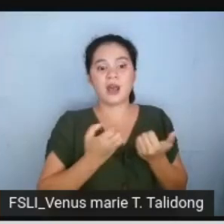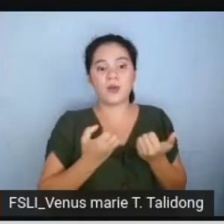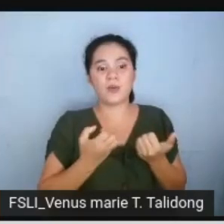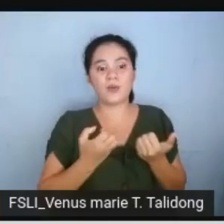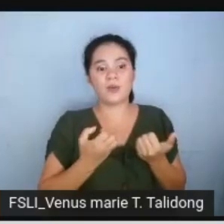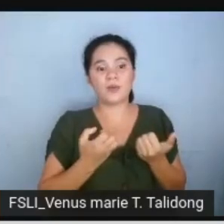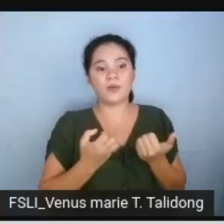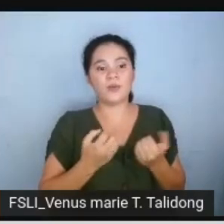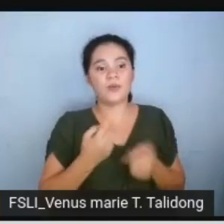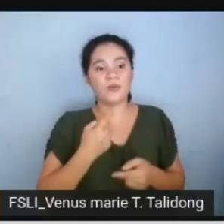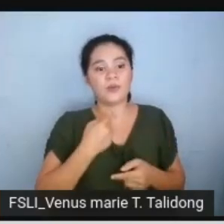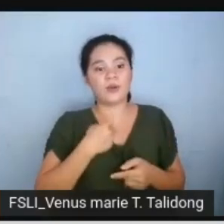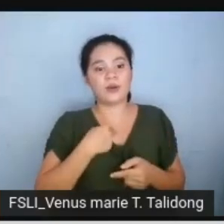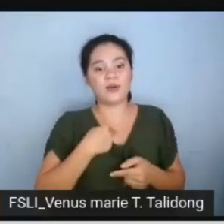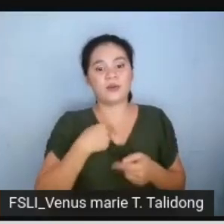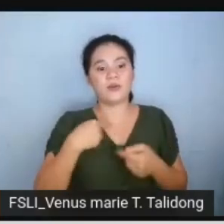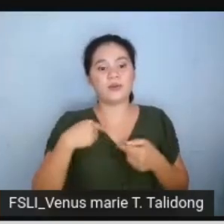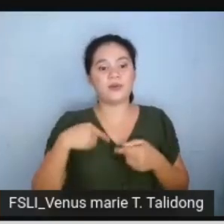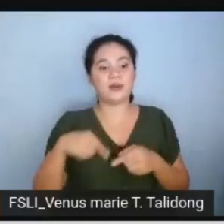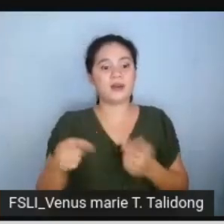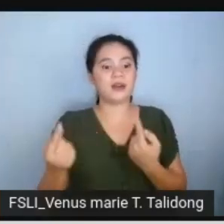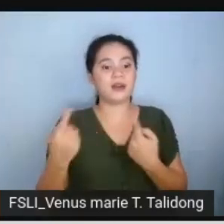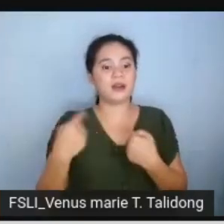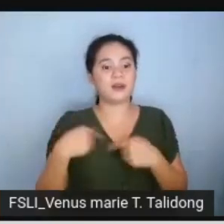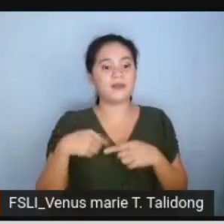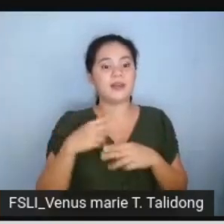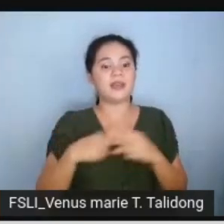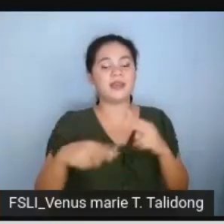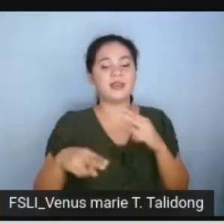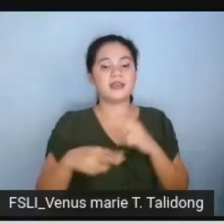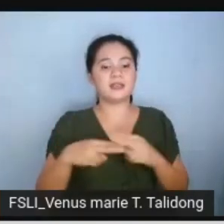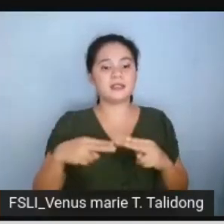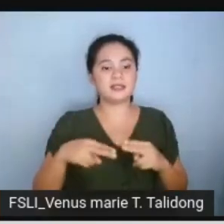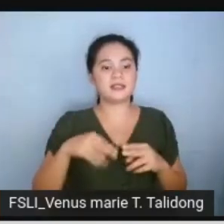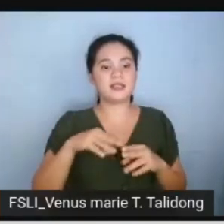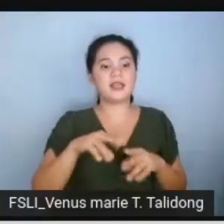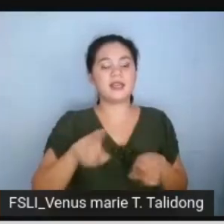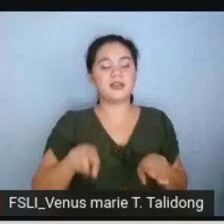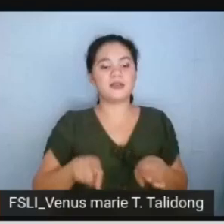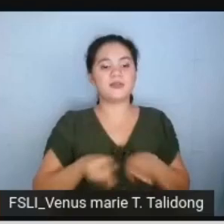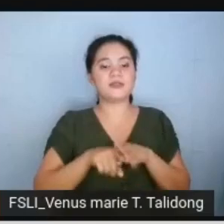ako napunta dito sa Hands in Inclusion Pilipinas. So,